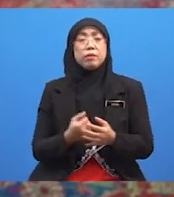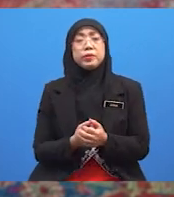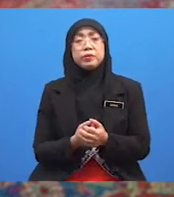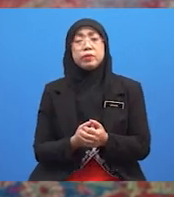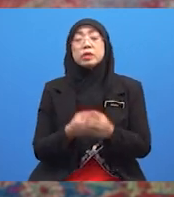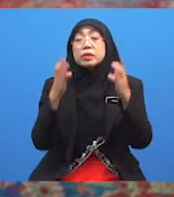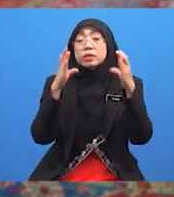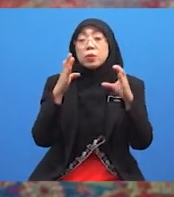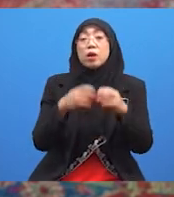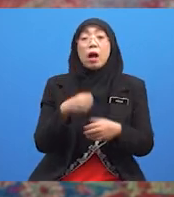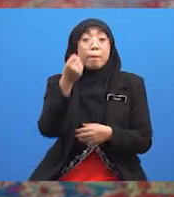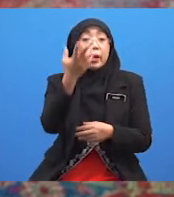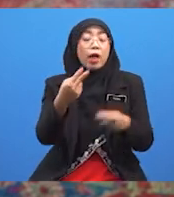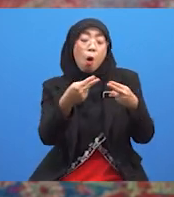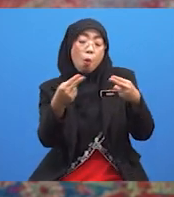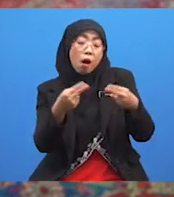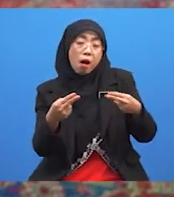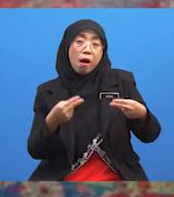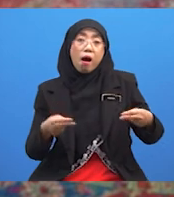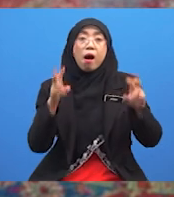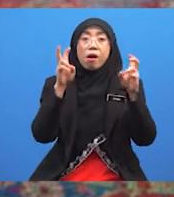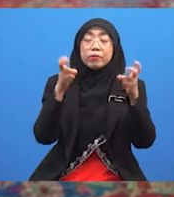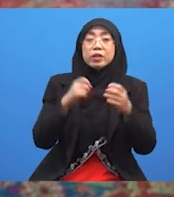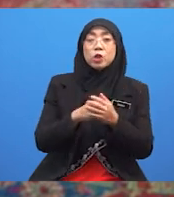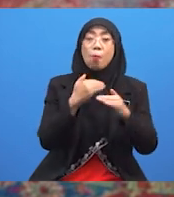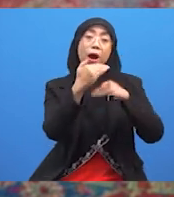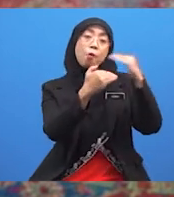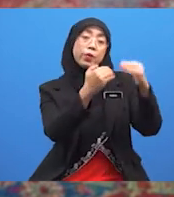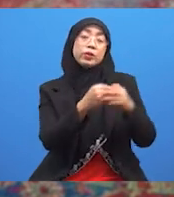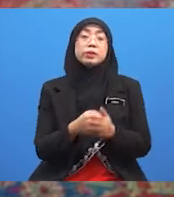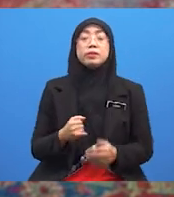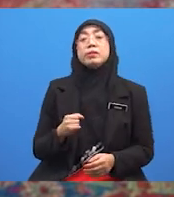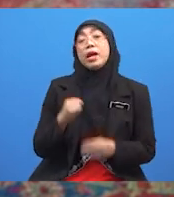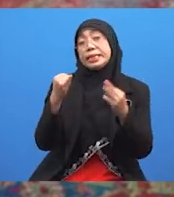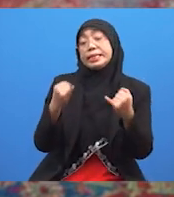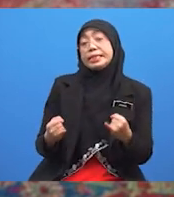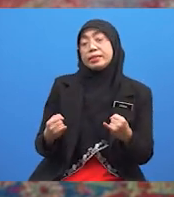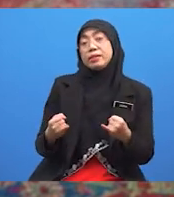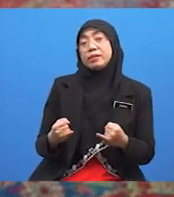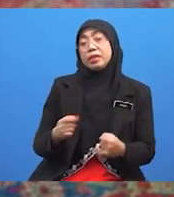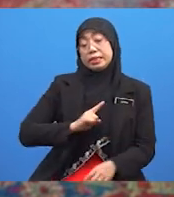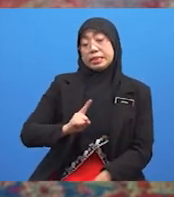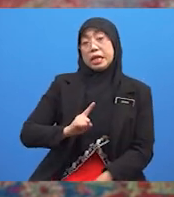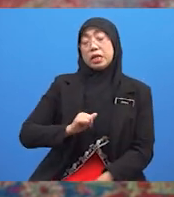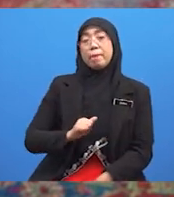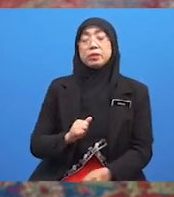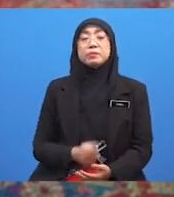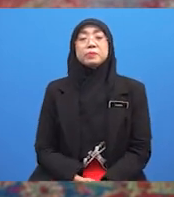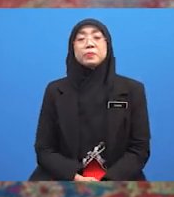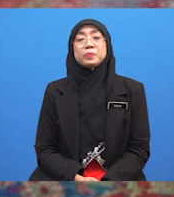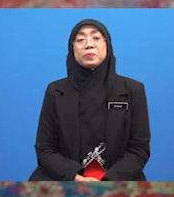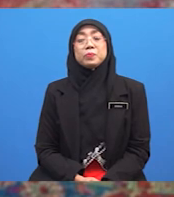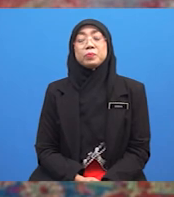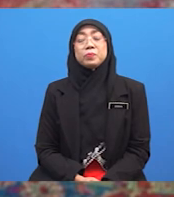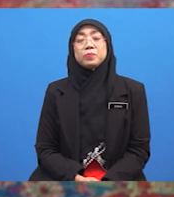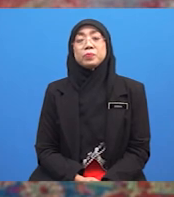akan menghuraikan tajuk pembangunan insan dari aspek keagamaan sahaja. Manakala